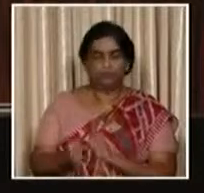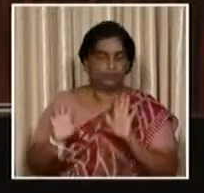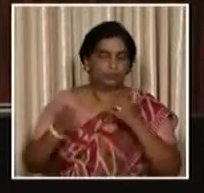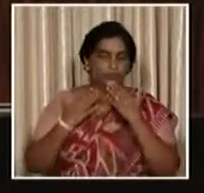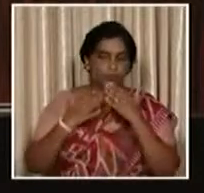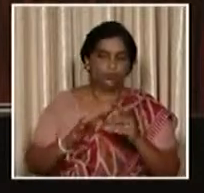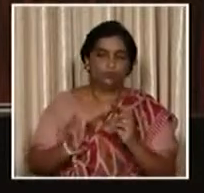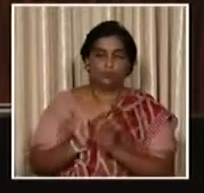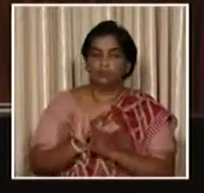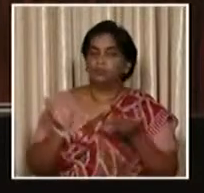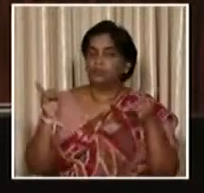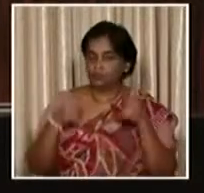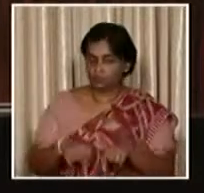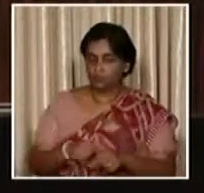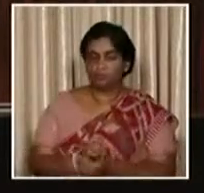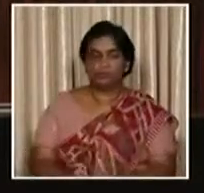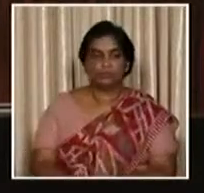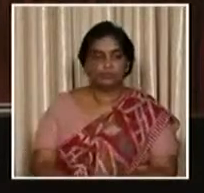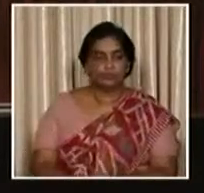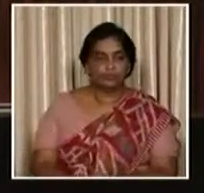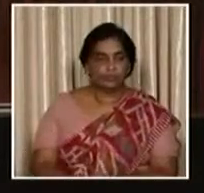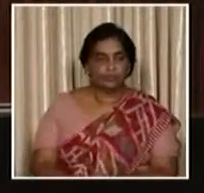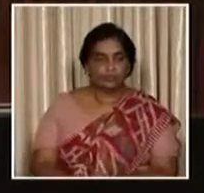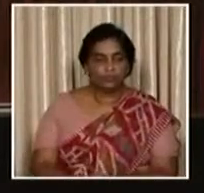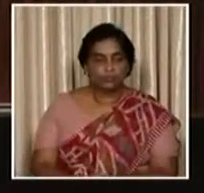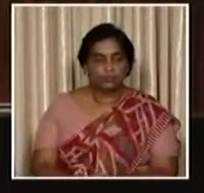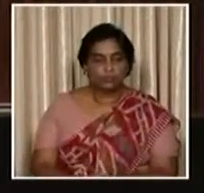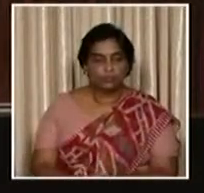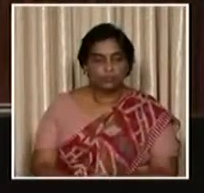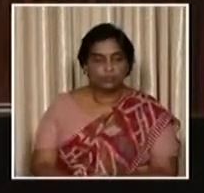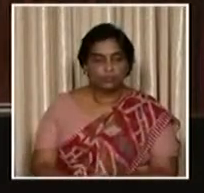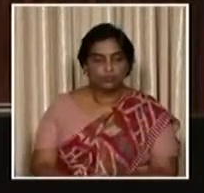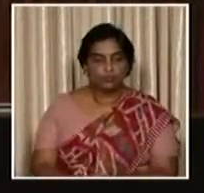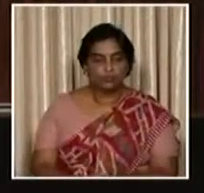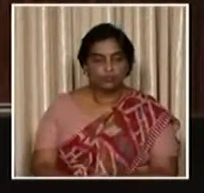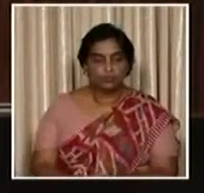අපි කාර්යක සභාවට යොමු වෙමු. කාර්යක සභාවට යොමු වෙමු.